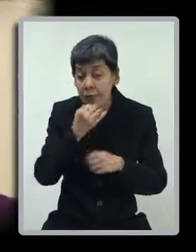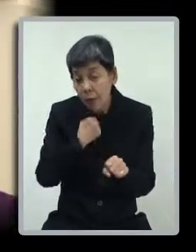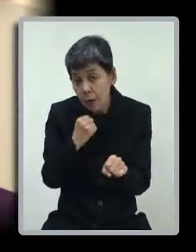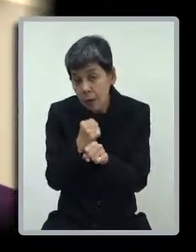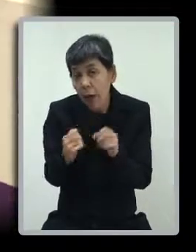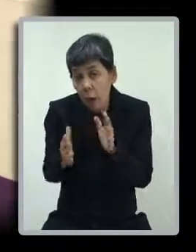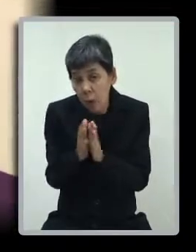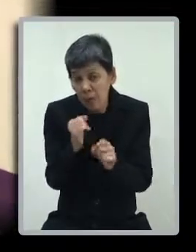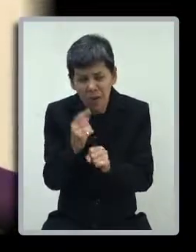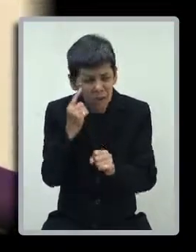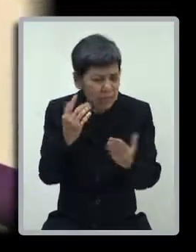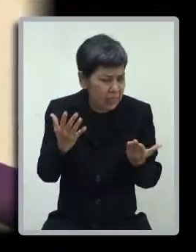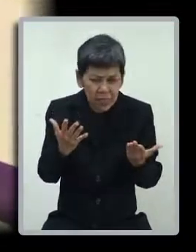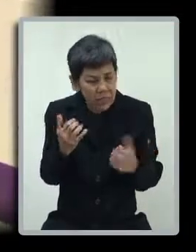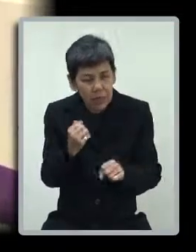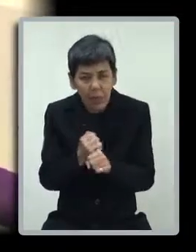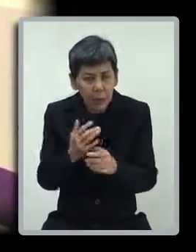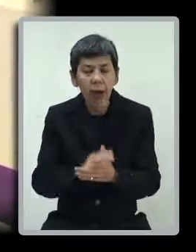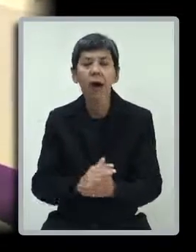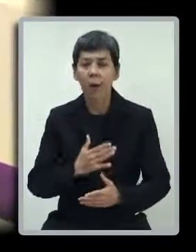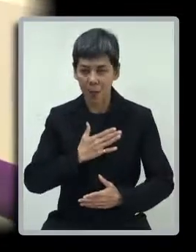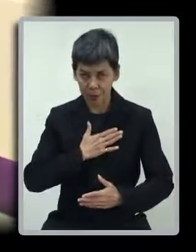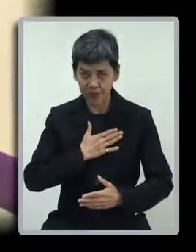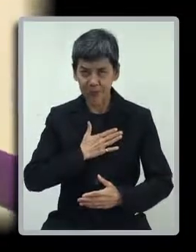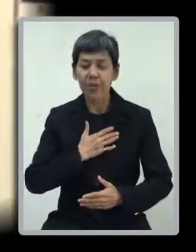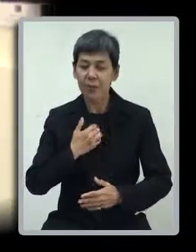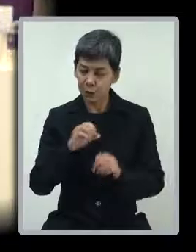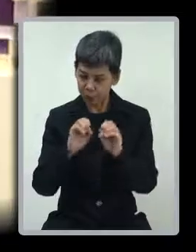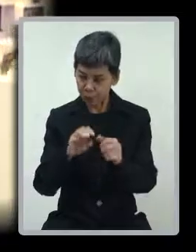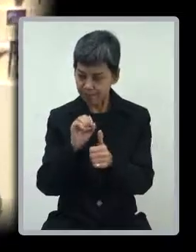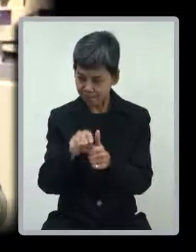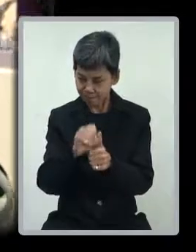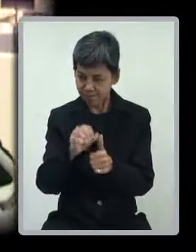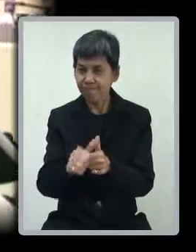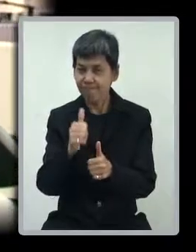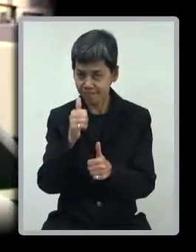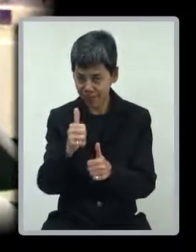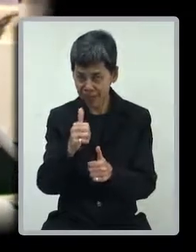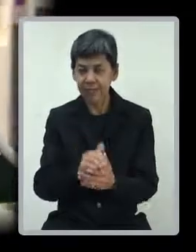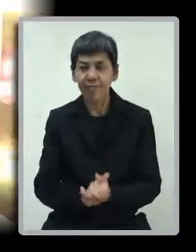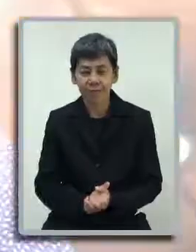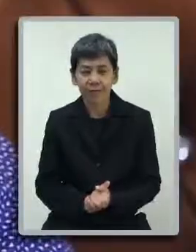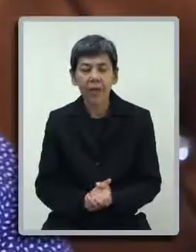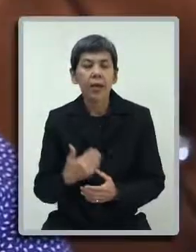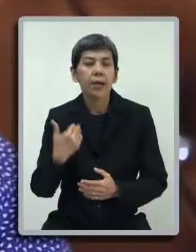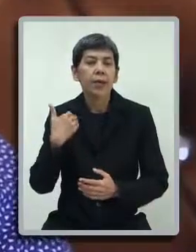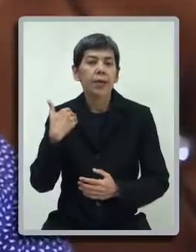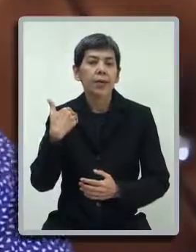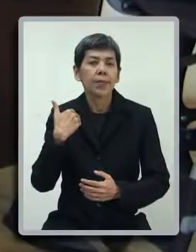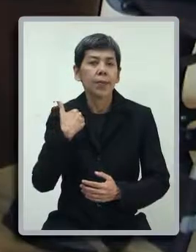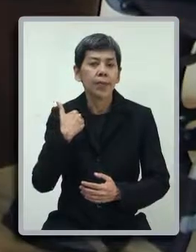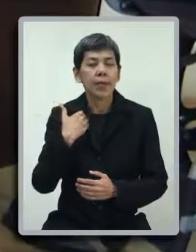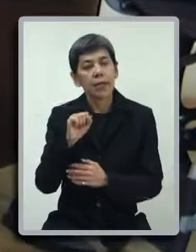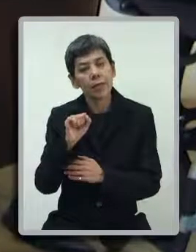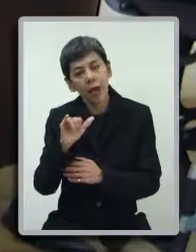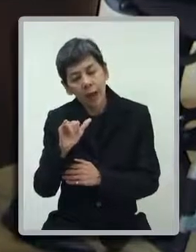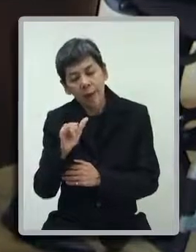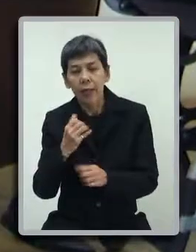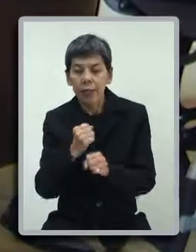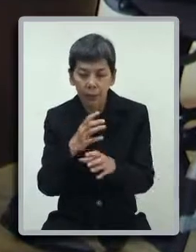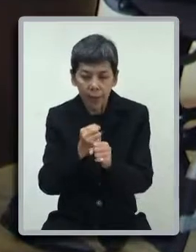อาชีพเนี่ยไม่รู้จะเริ่มต้นยังไงทางผมเนี่ยสอนแนะนำให้นะครับมีสย